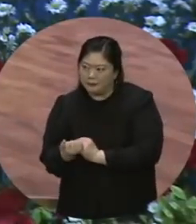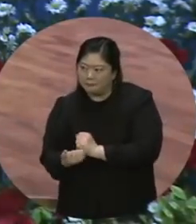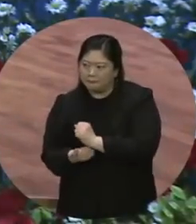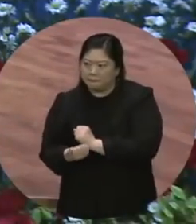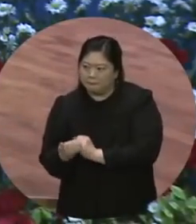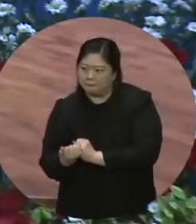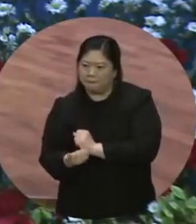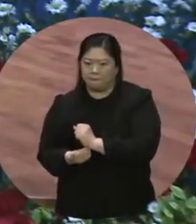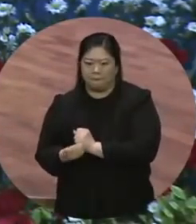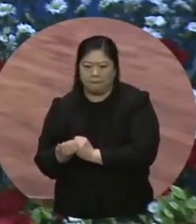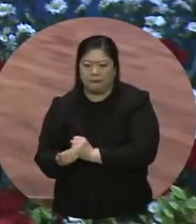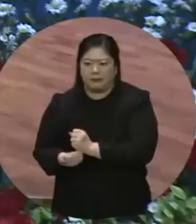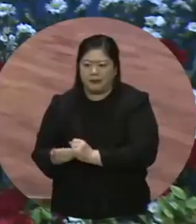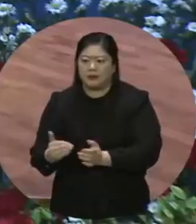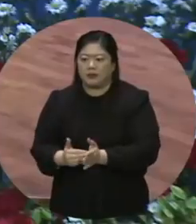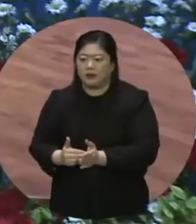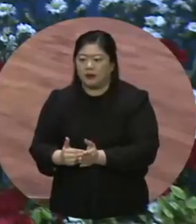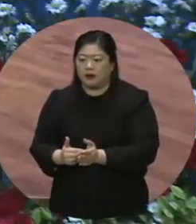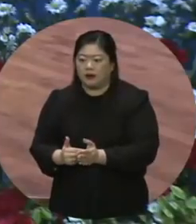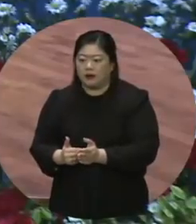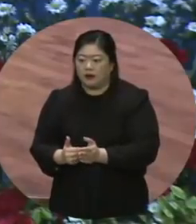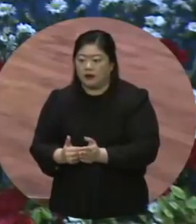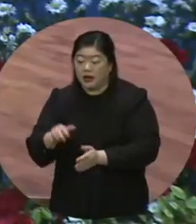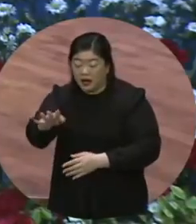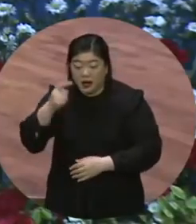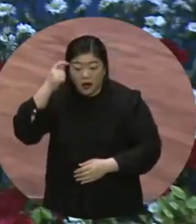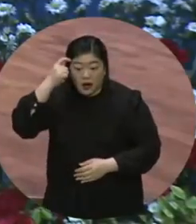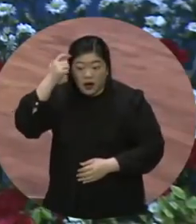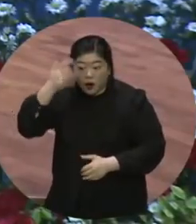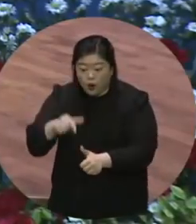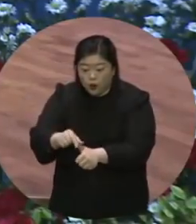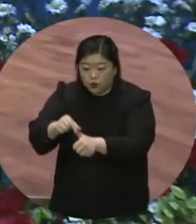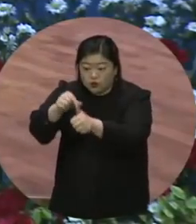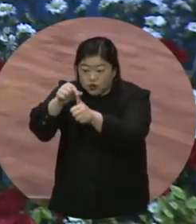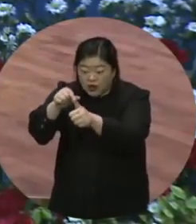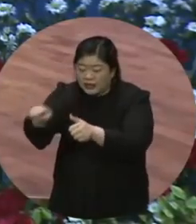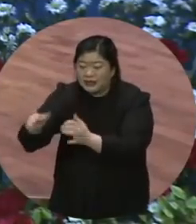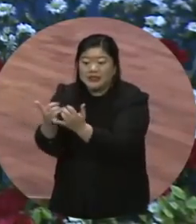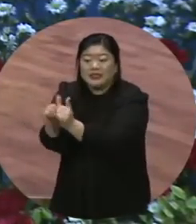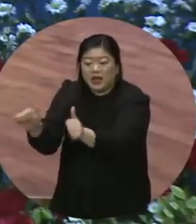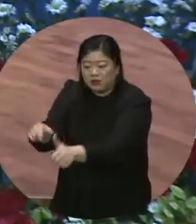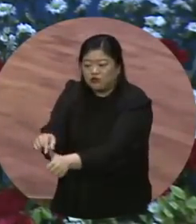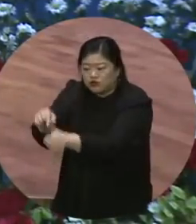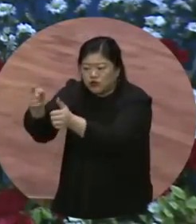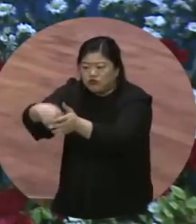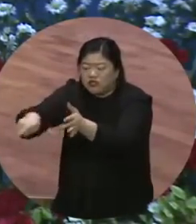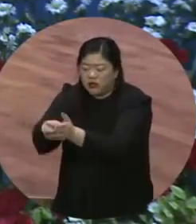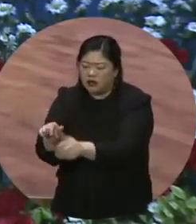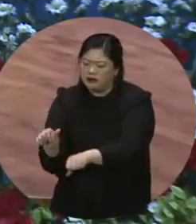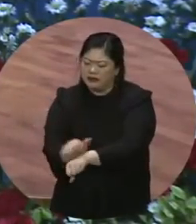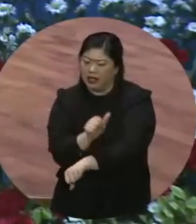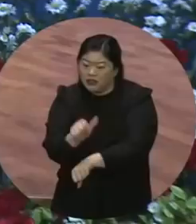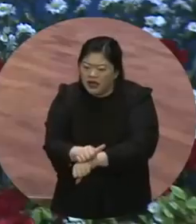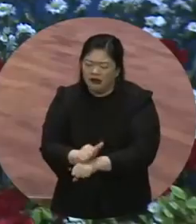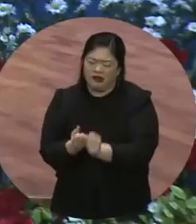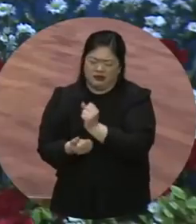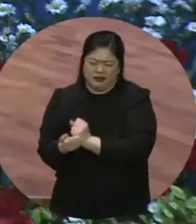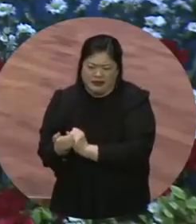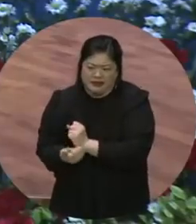생명을 살리기 위해서 집중하는 5시간. 이 두 모녀를 살려낸